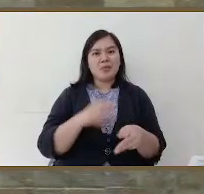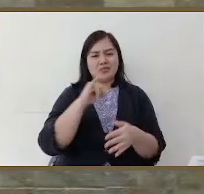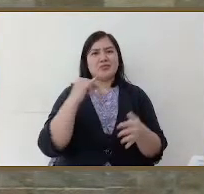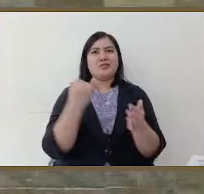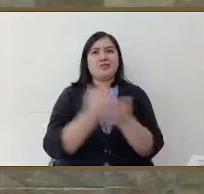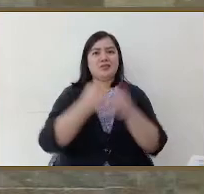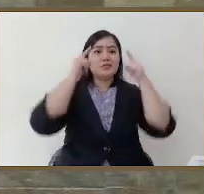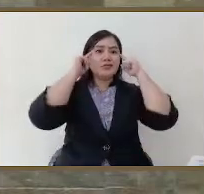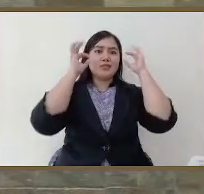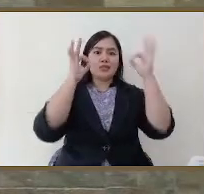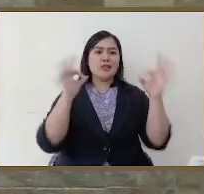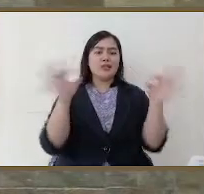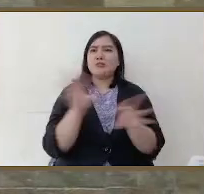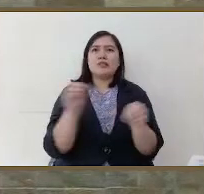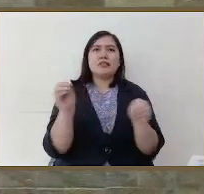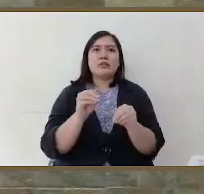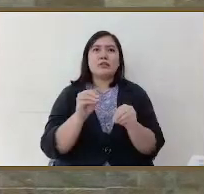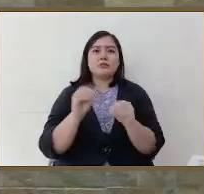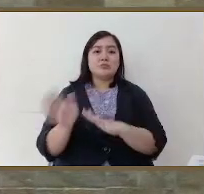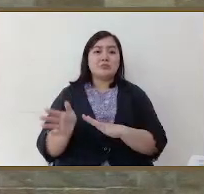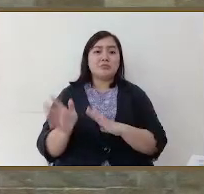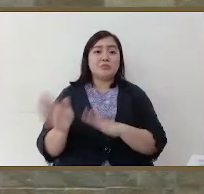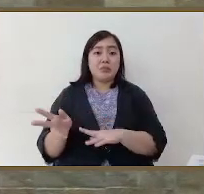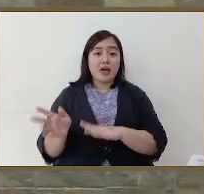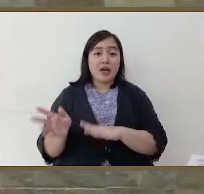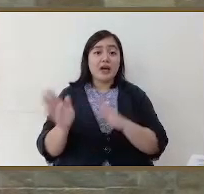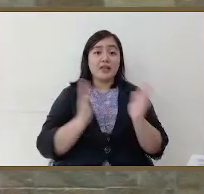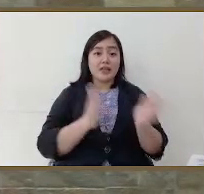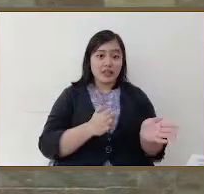Be careful. Be careful.